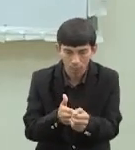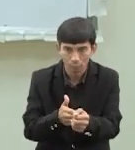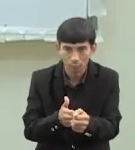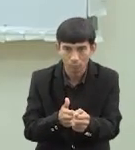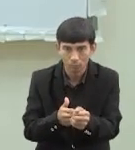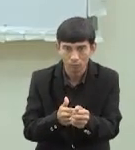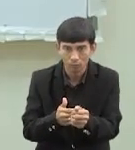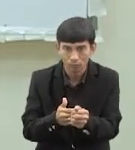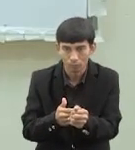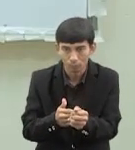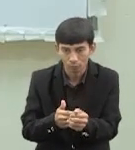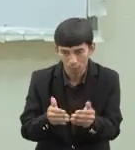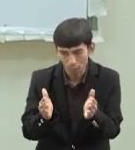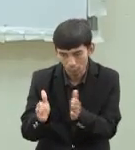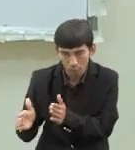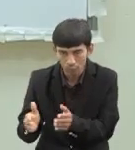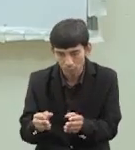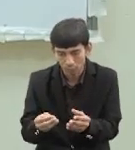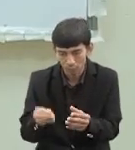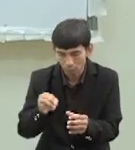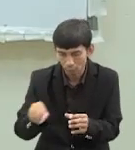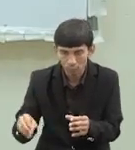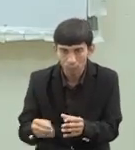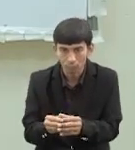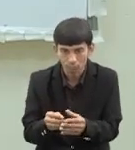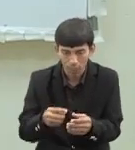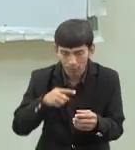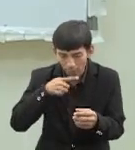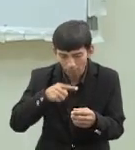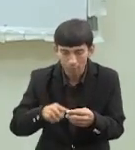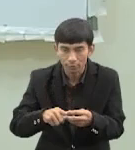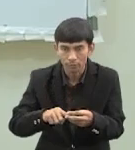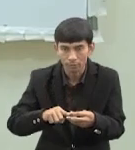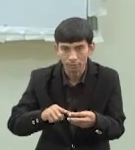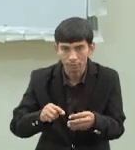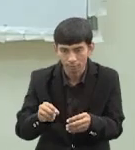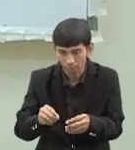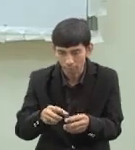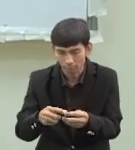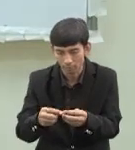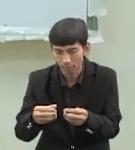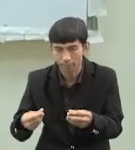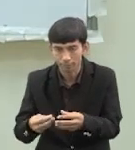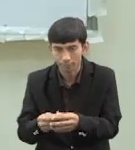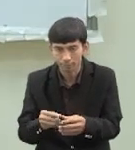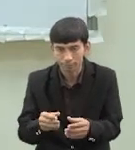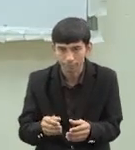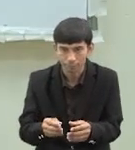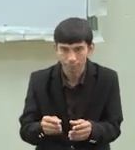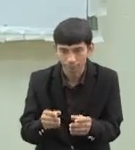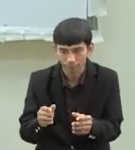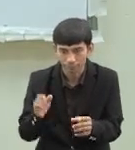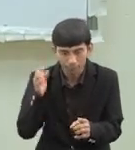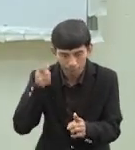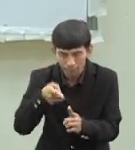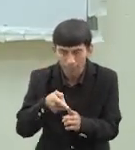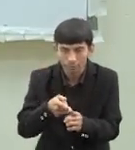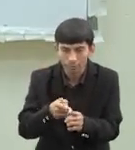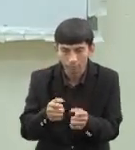prong priếp bụi đầm nám. Bốt xanh đại lần ngô cập bạc thân nám. Tư tam chầm nám mình áo khá